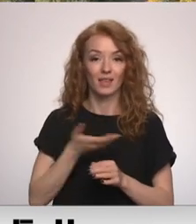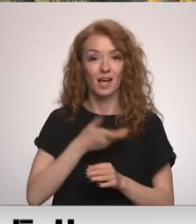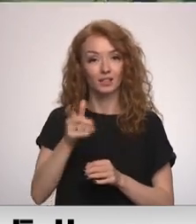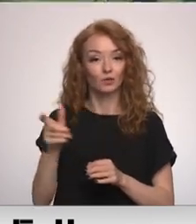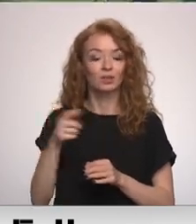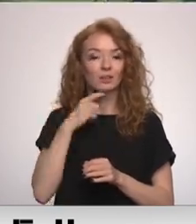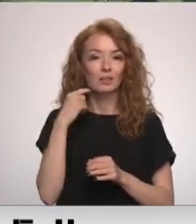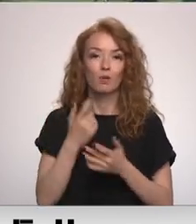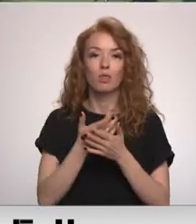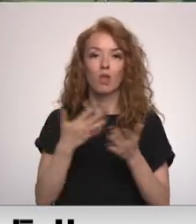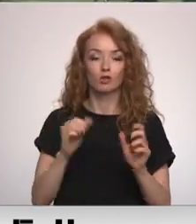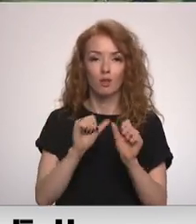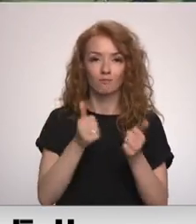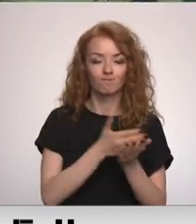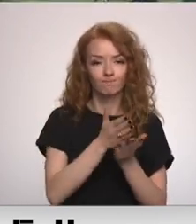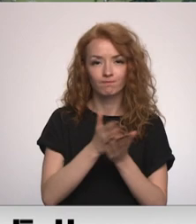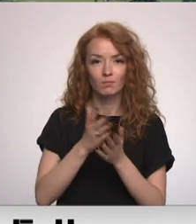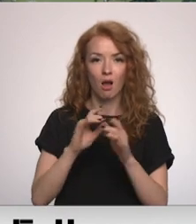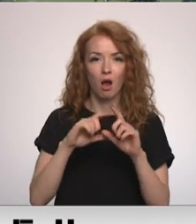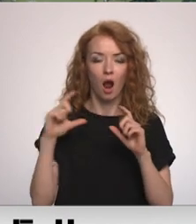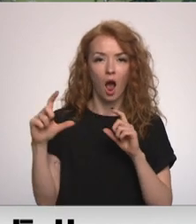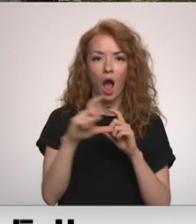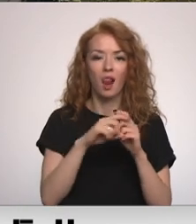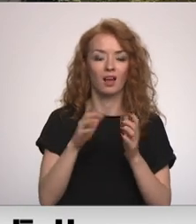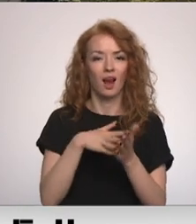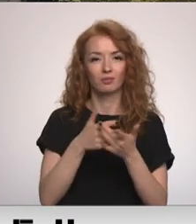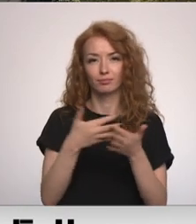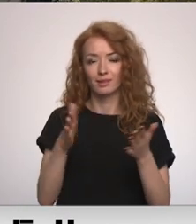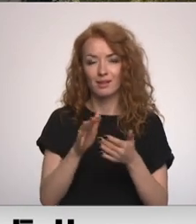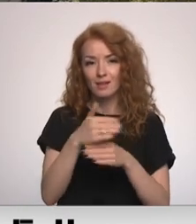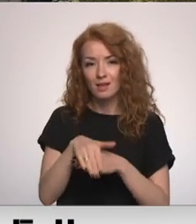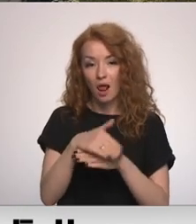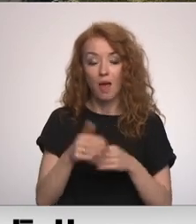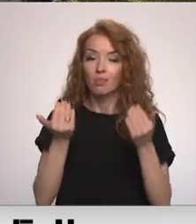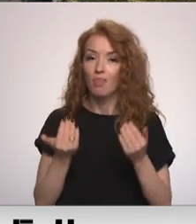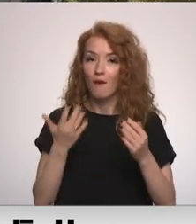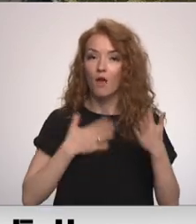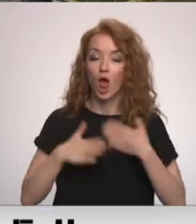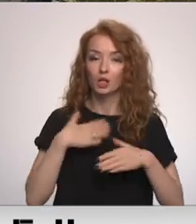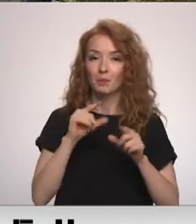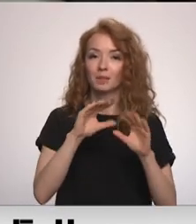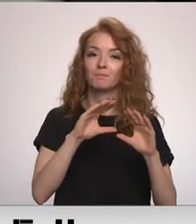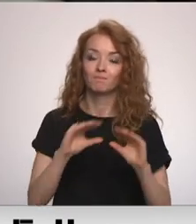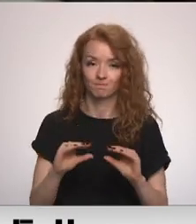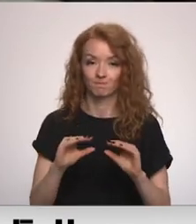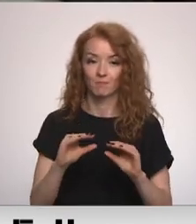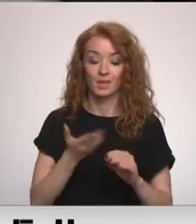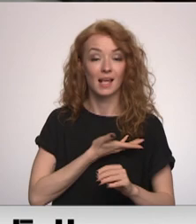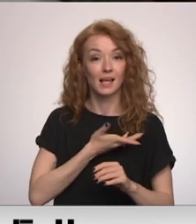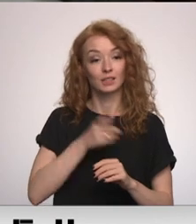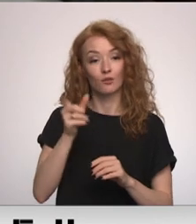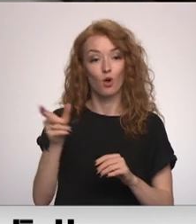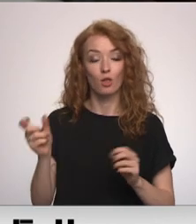par multifunkcionālo halli, peldbaseinu un krāsainām ielām, tad šoreiz vēlmes piezemētākas un praktiskas. Iedzīvotāju